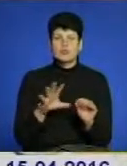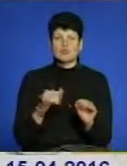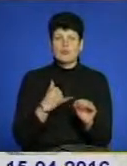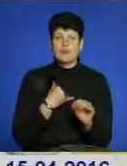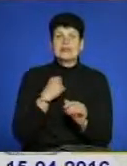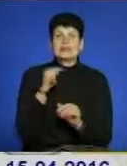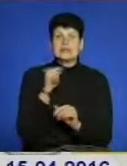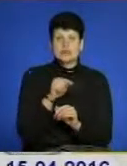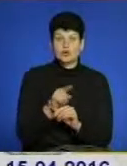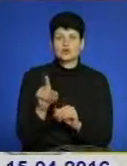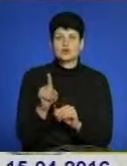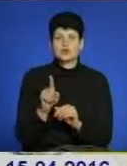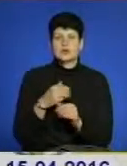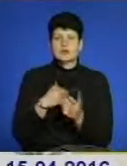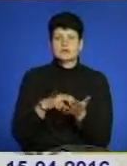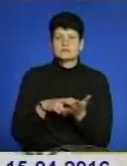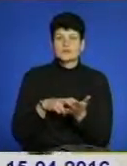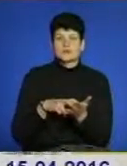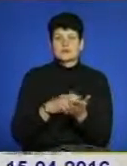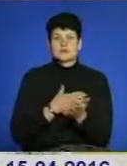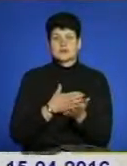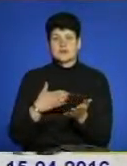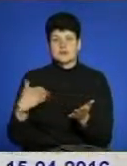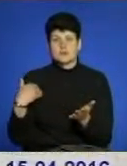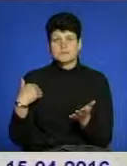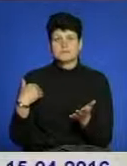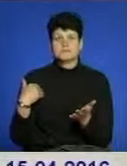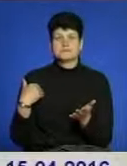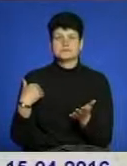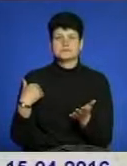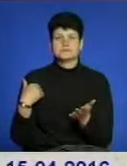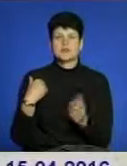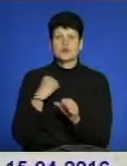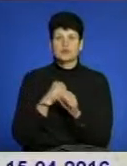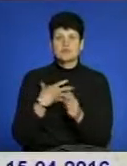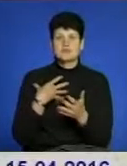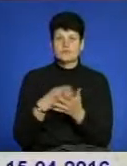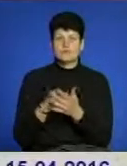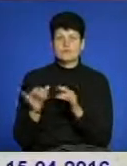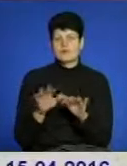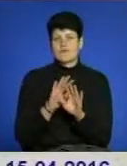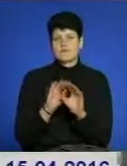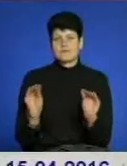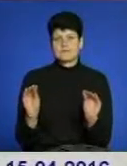там, що чогось боявся, не хотілося. Робив свою справу та й все.